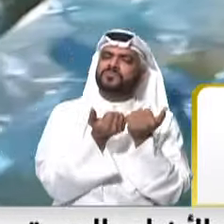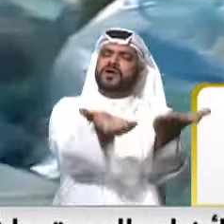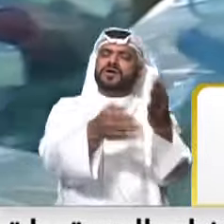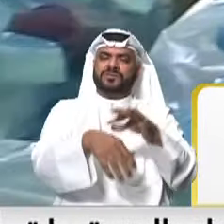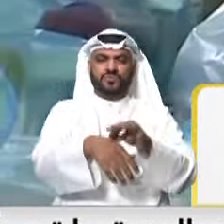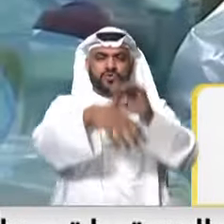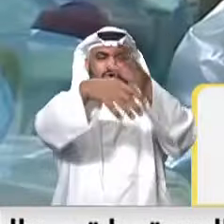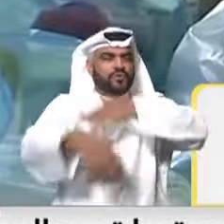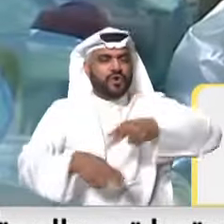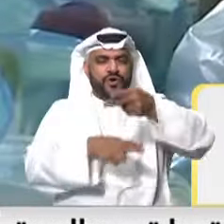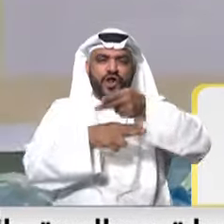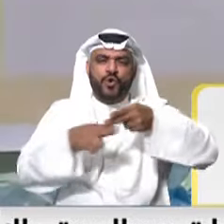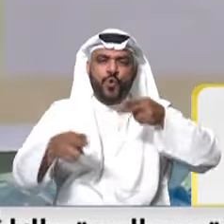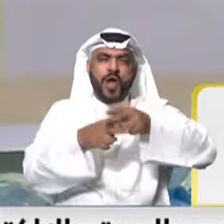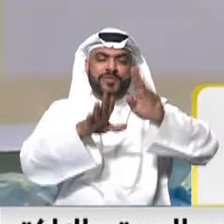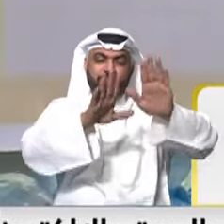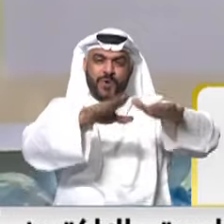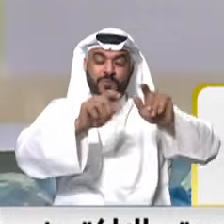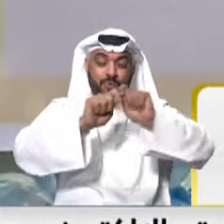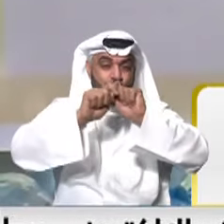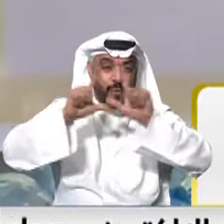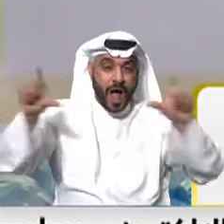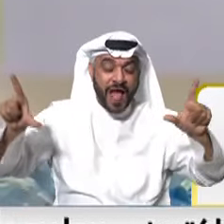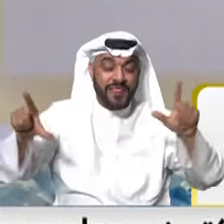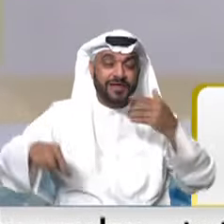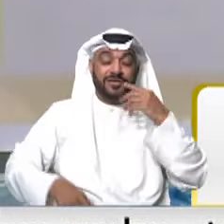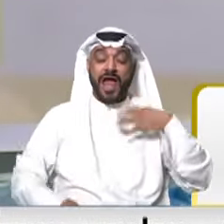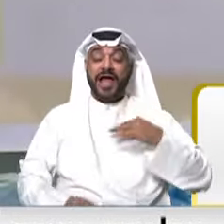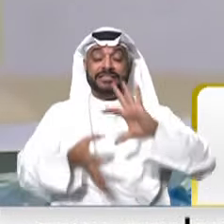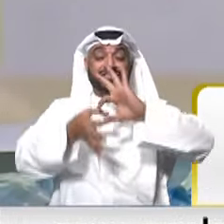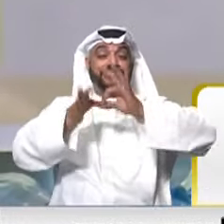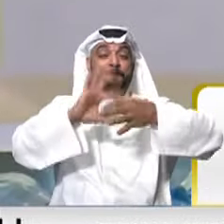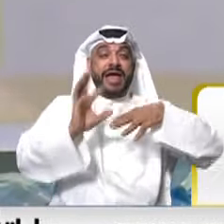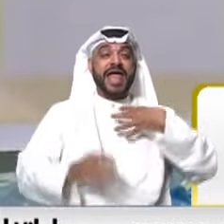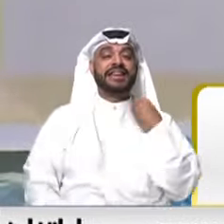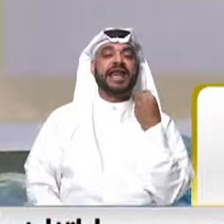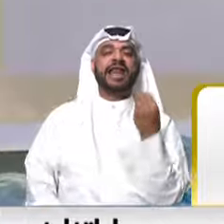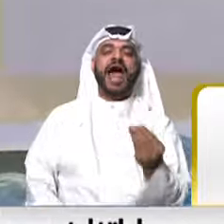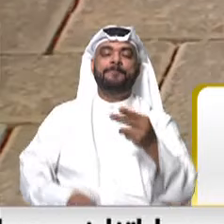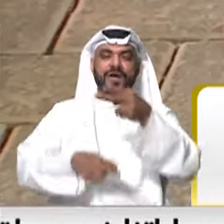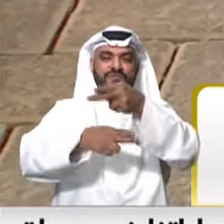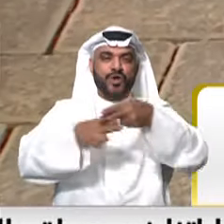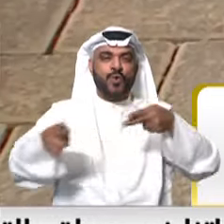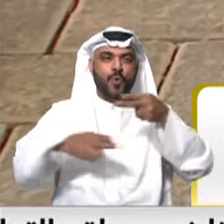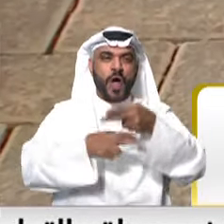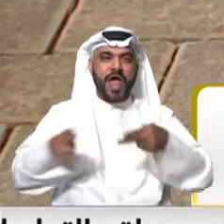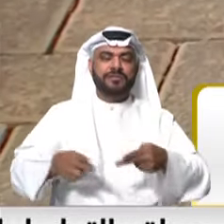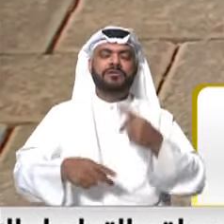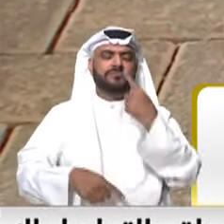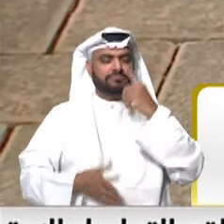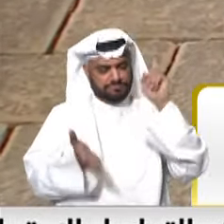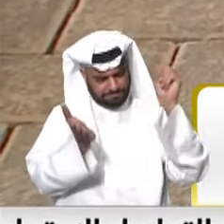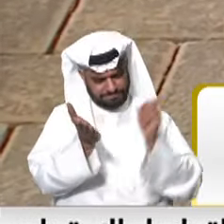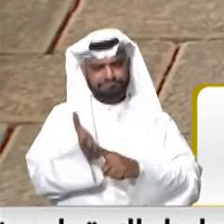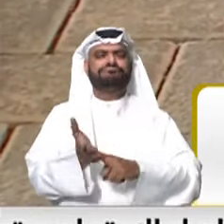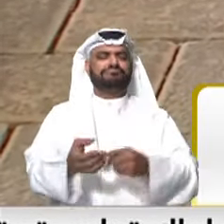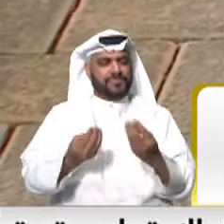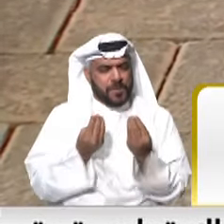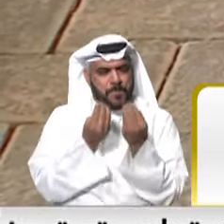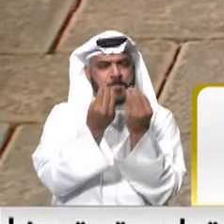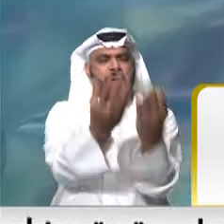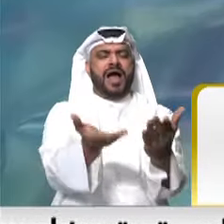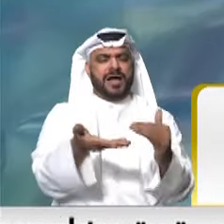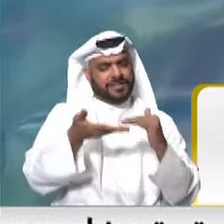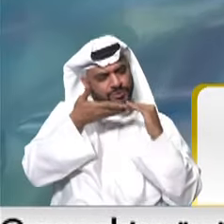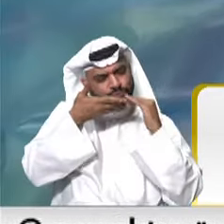والإنسانية الكويتية هنا. فجمعية الرحمة العالمية في دولة الكويت نفذت سلسلة مشاريع